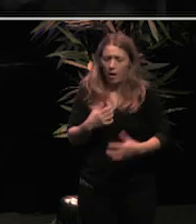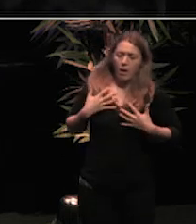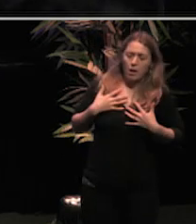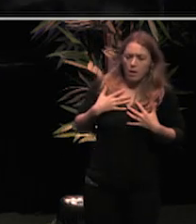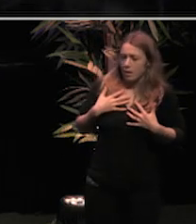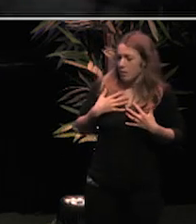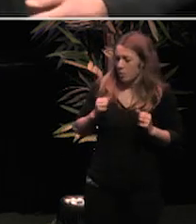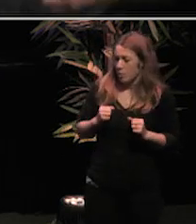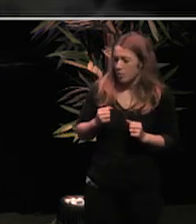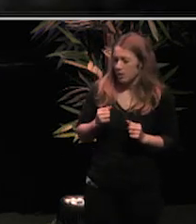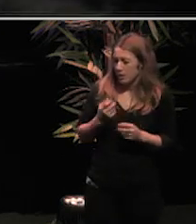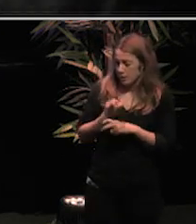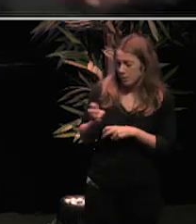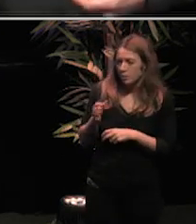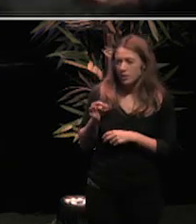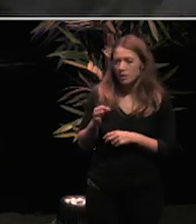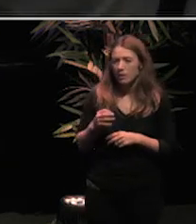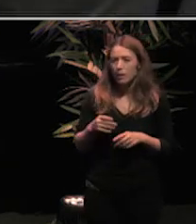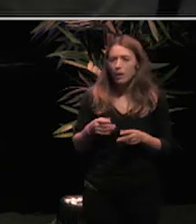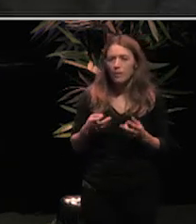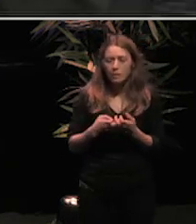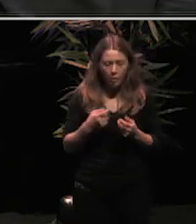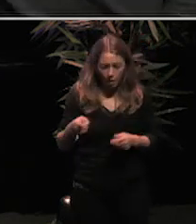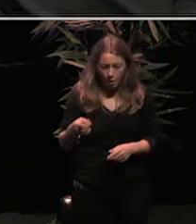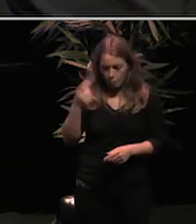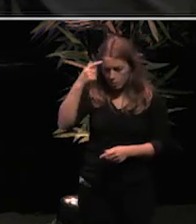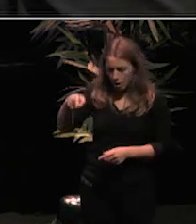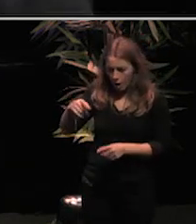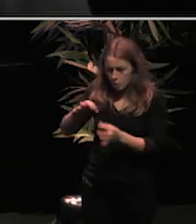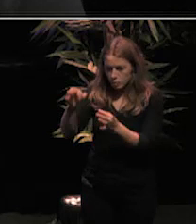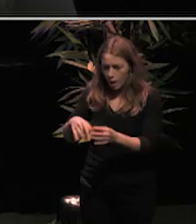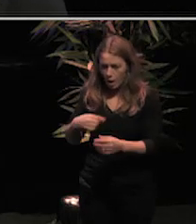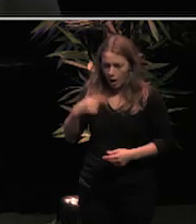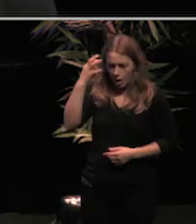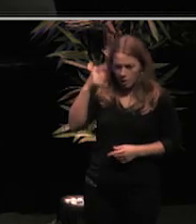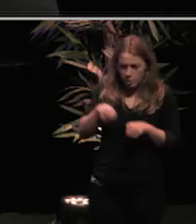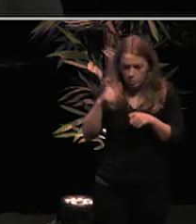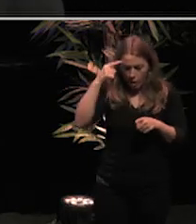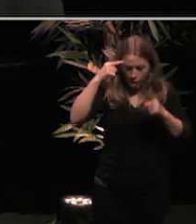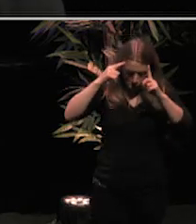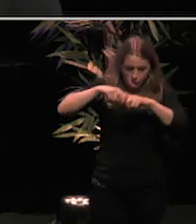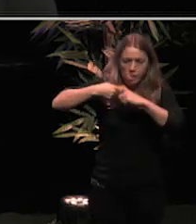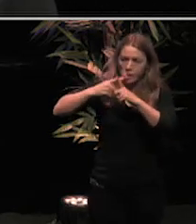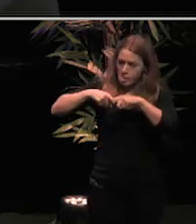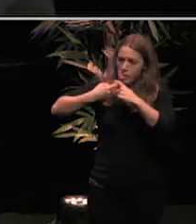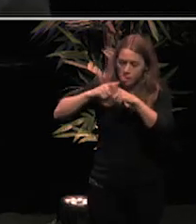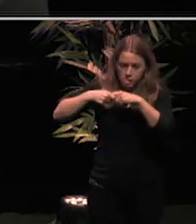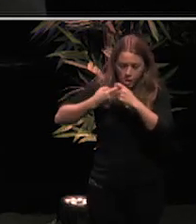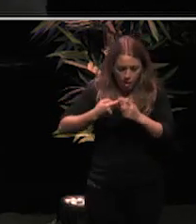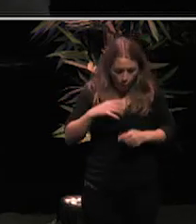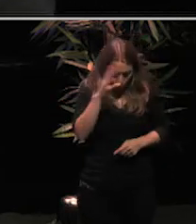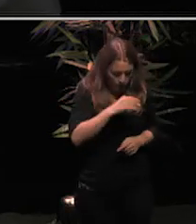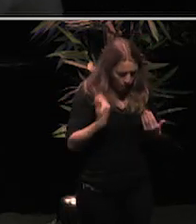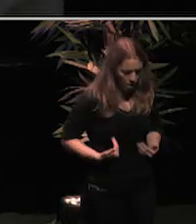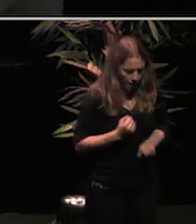moment-là, il y a ce qu'on appelle le petit vélo qui se met dans la tête et qui tourne. Et on en oublie un peu finalement son fond de jeu, là où on en